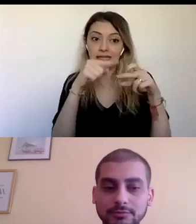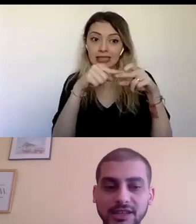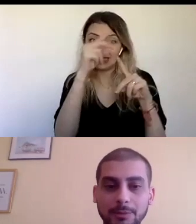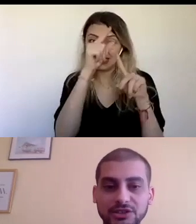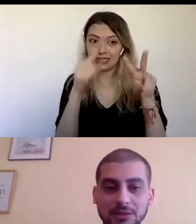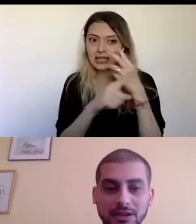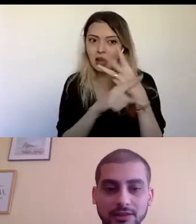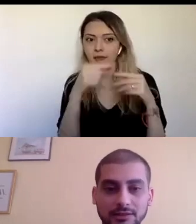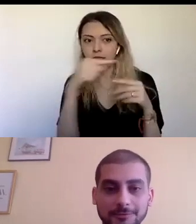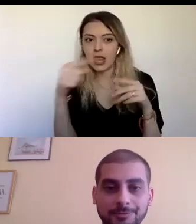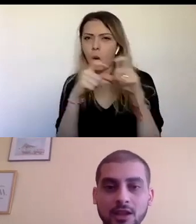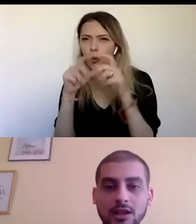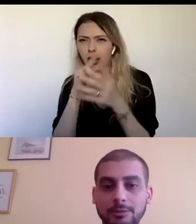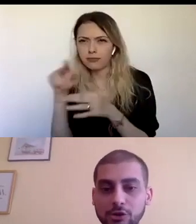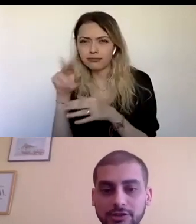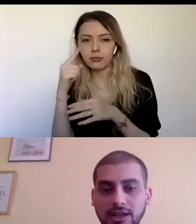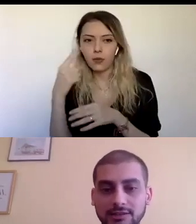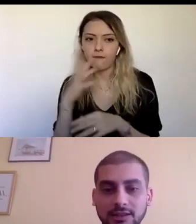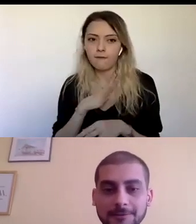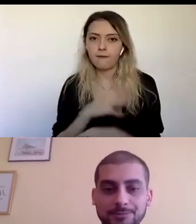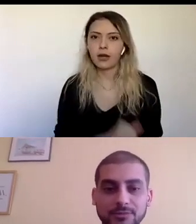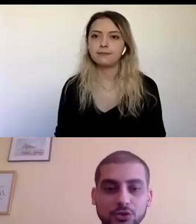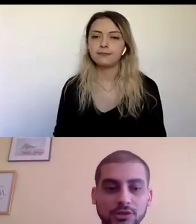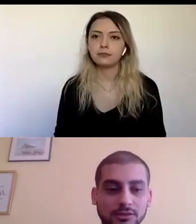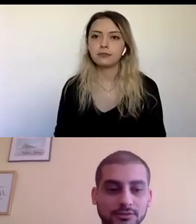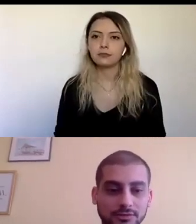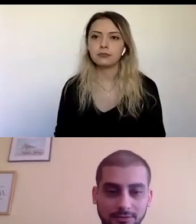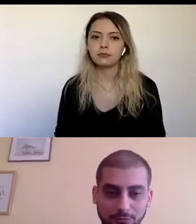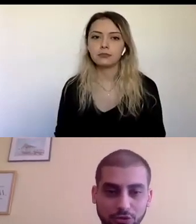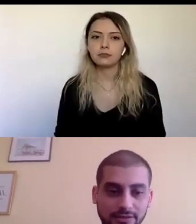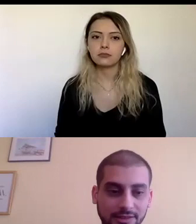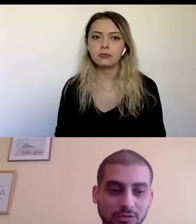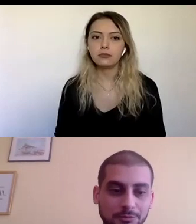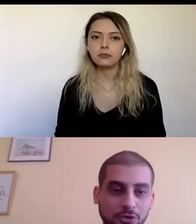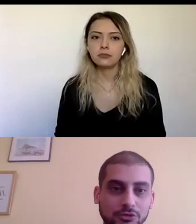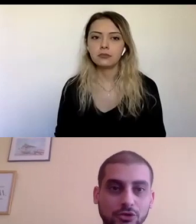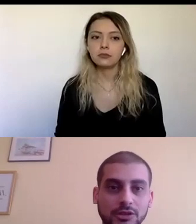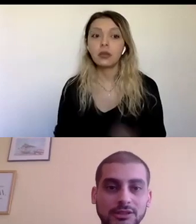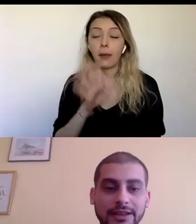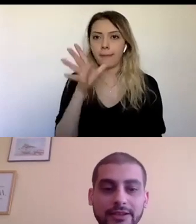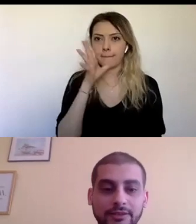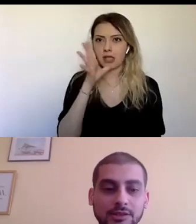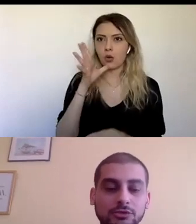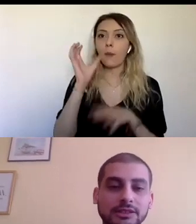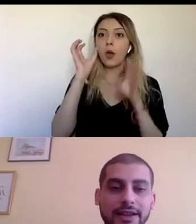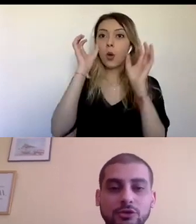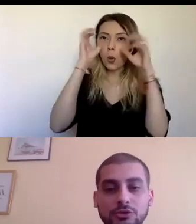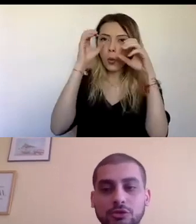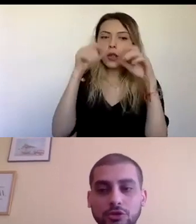drive-google.com diye başlayan bir adres. Ama biliyoruz ki aslında Google bu adresi kullanmıyor. Google'ın drive